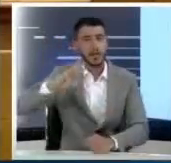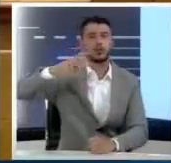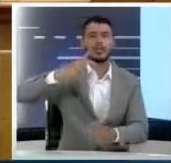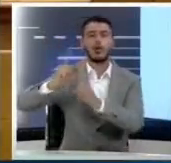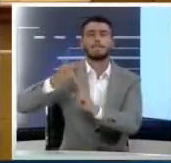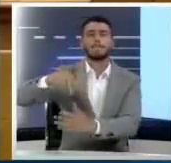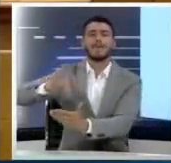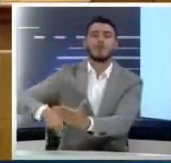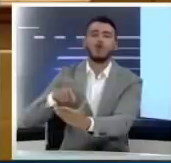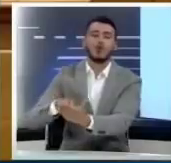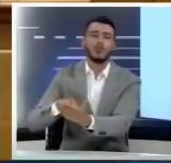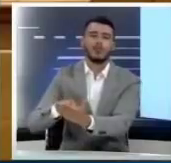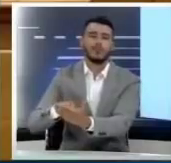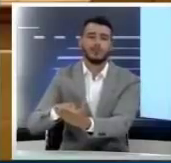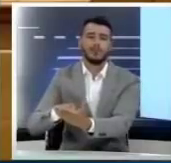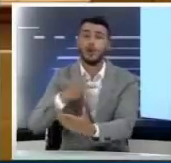Και